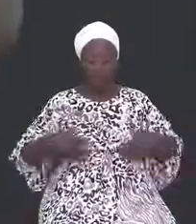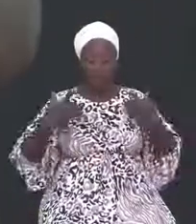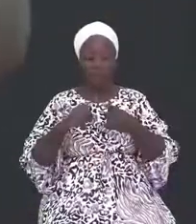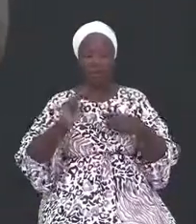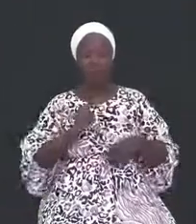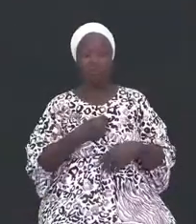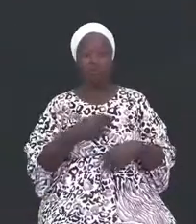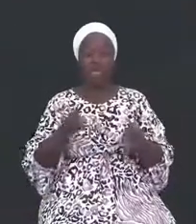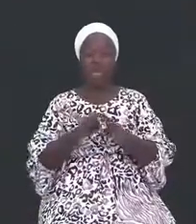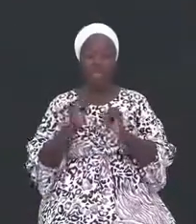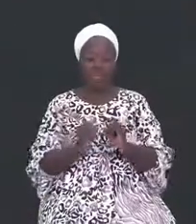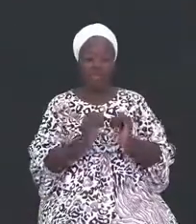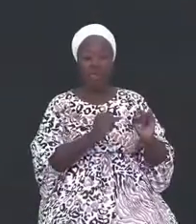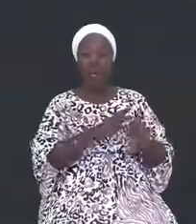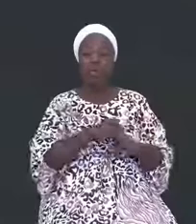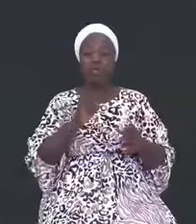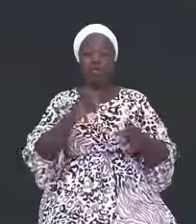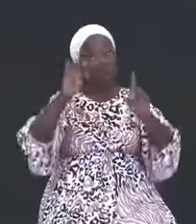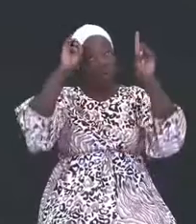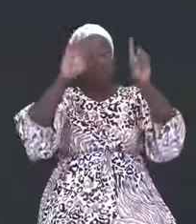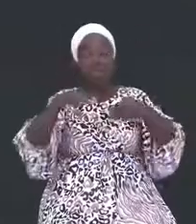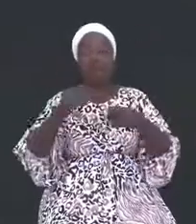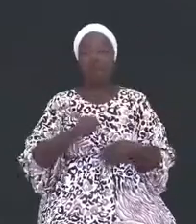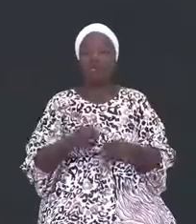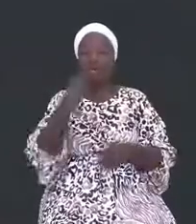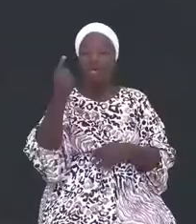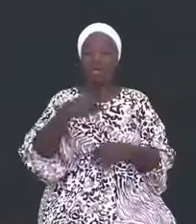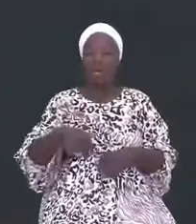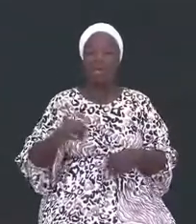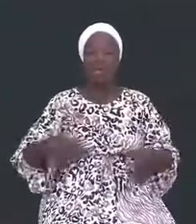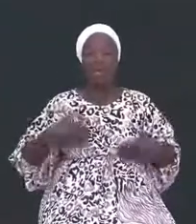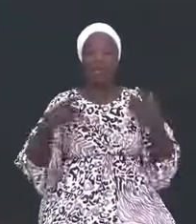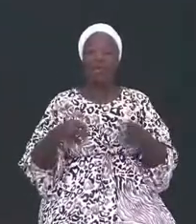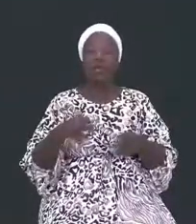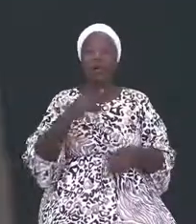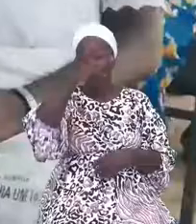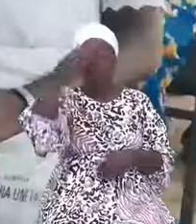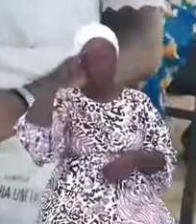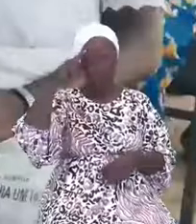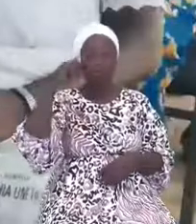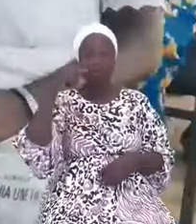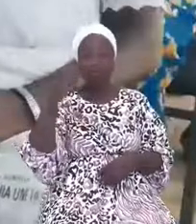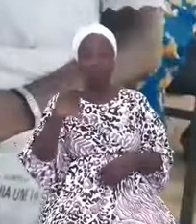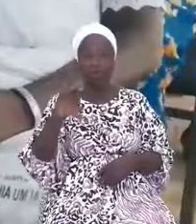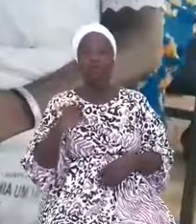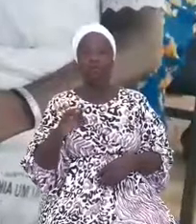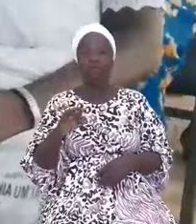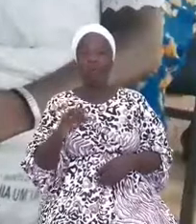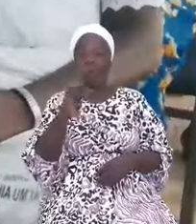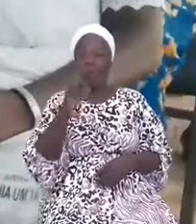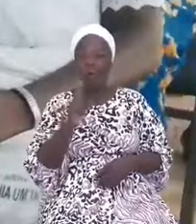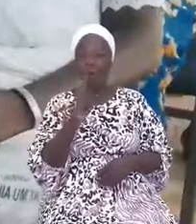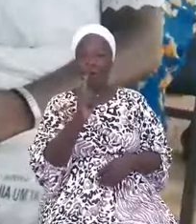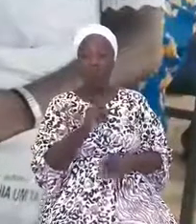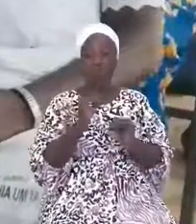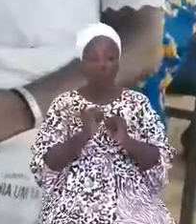Il donne la vie éternelle sur la base de la base individuelle. Que dois-je faire